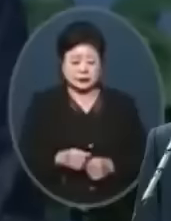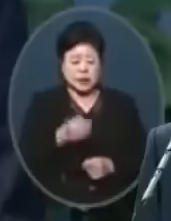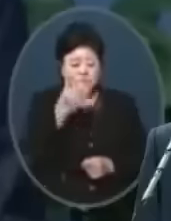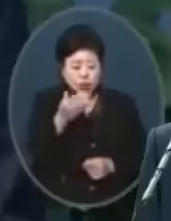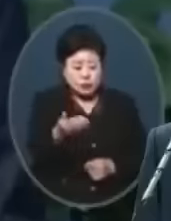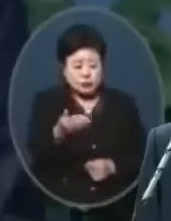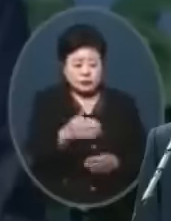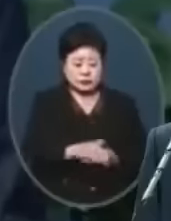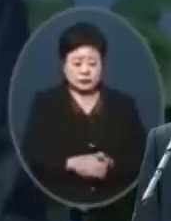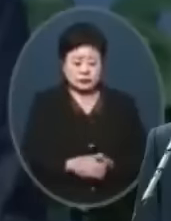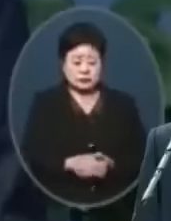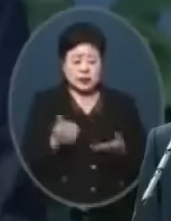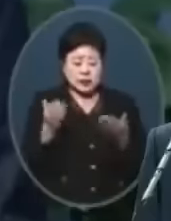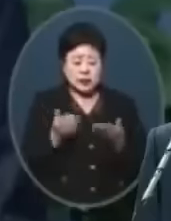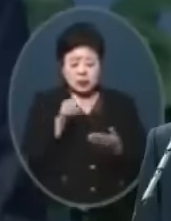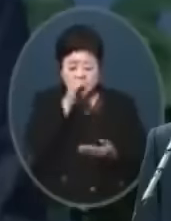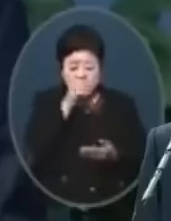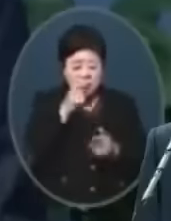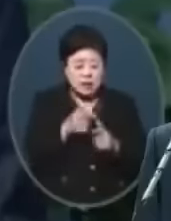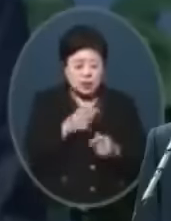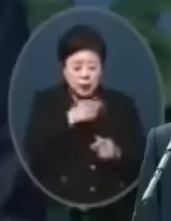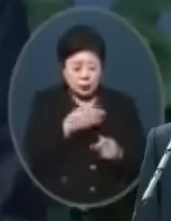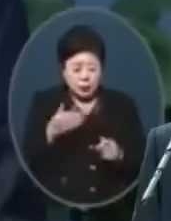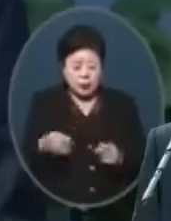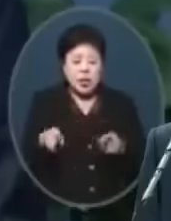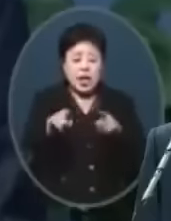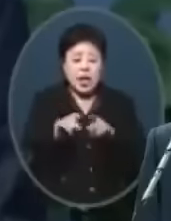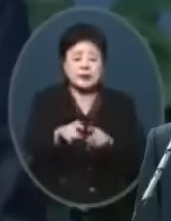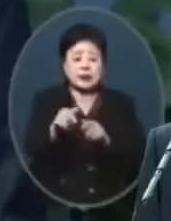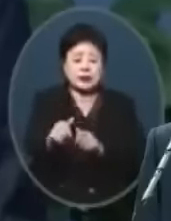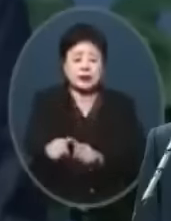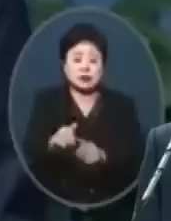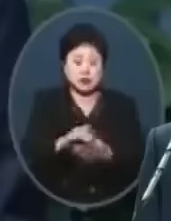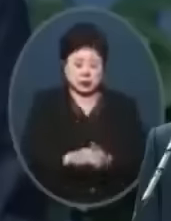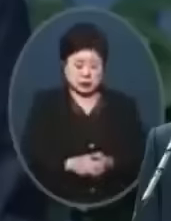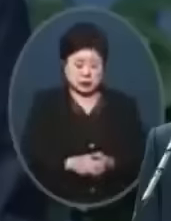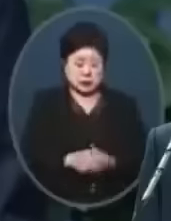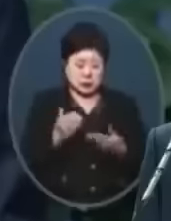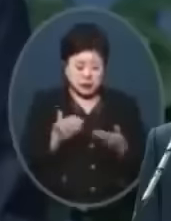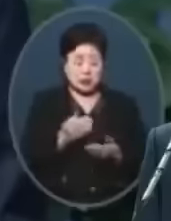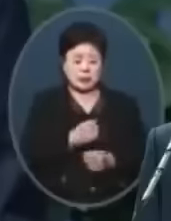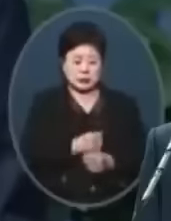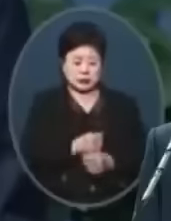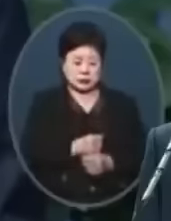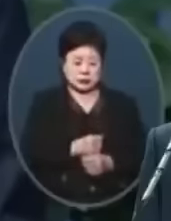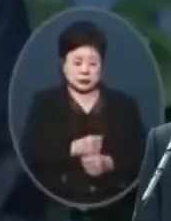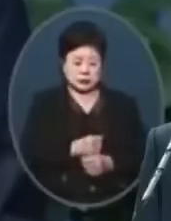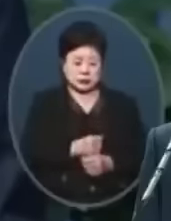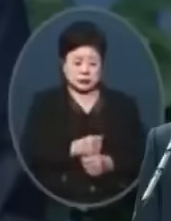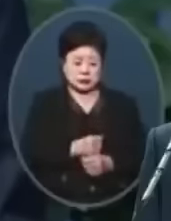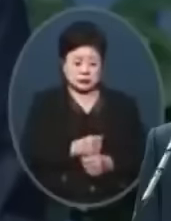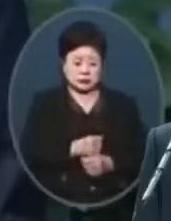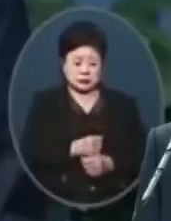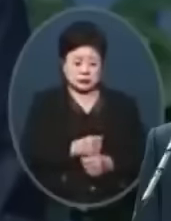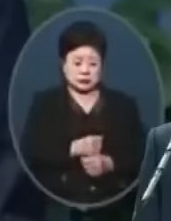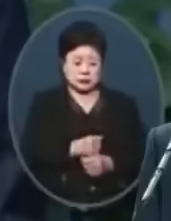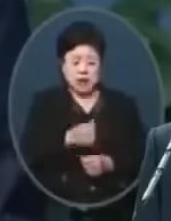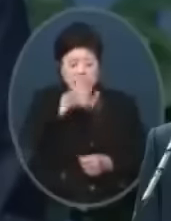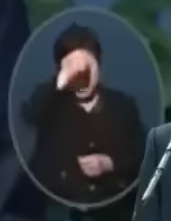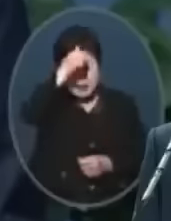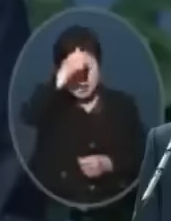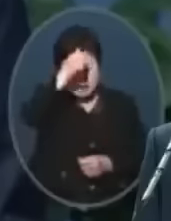여러분이 일하고 있는데 예수님 보혈이 같이 따라 일을 하시면서 부르짖습니다.